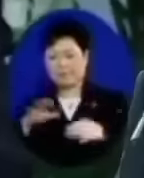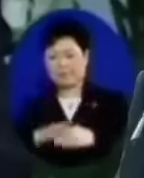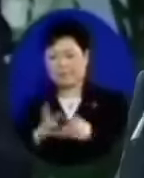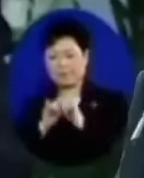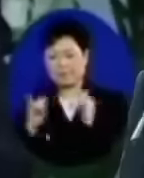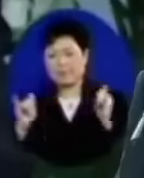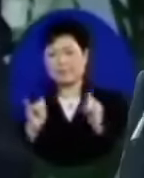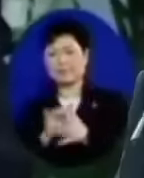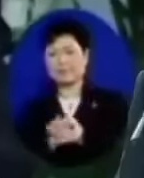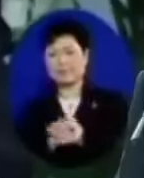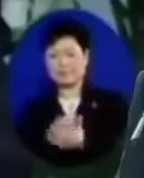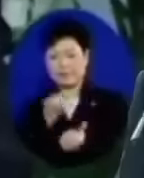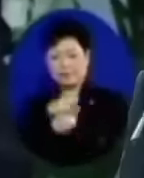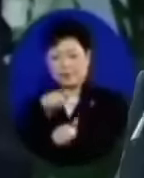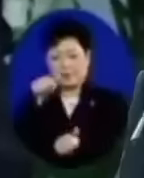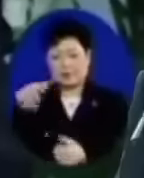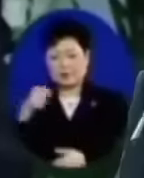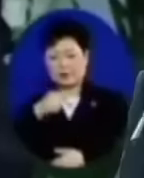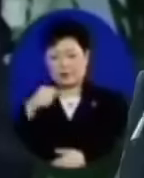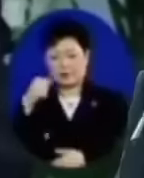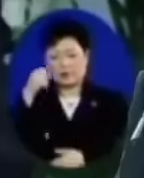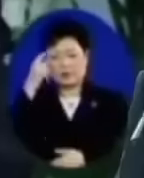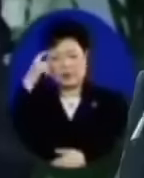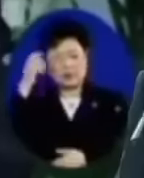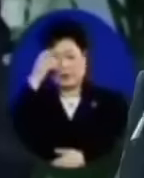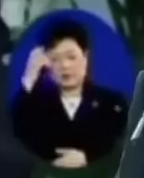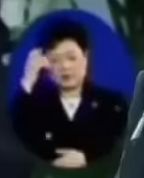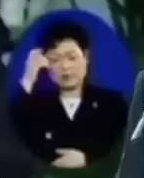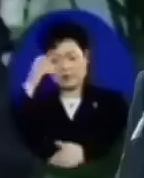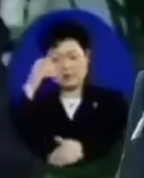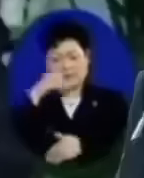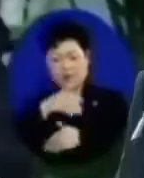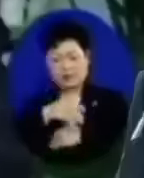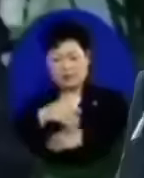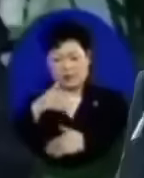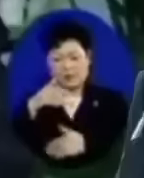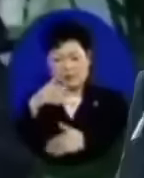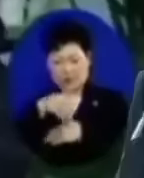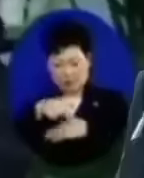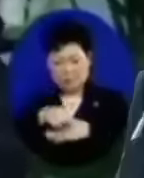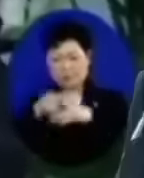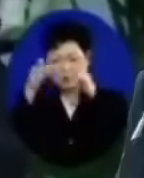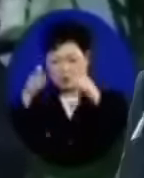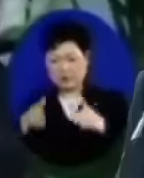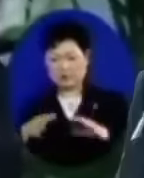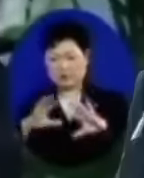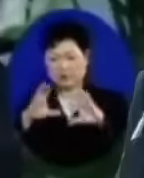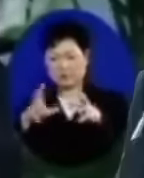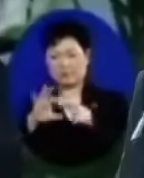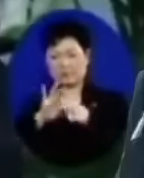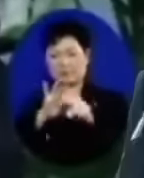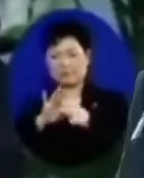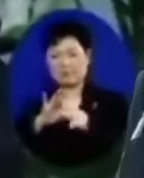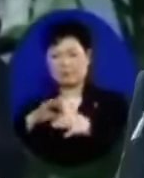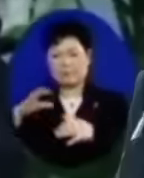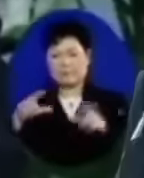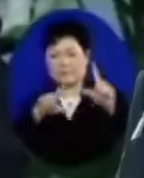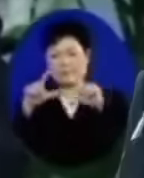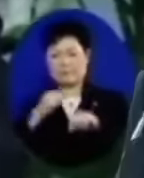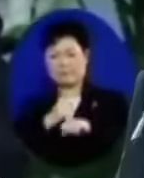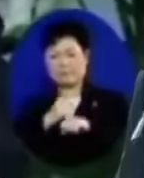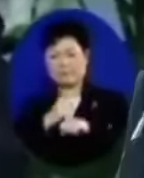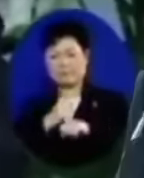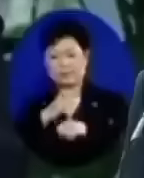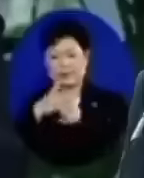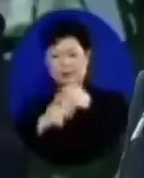사람은 혼을 가지고 육을 통해서 이 세상의 일만 관심을 가지고 살았었습니다. 하나님과의 관계를 맺으려면 영이 죽은